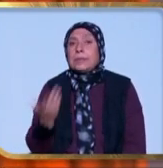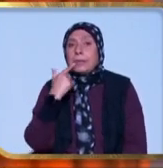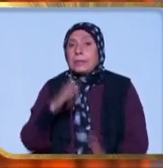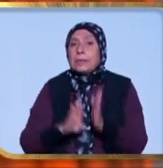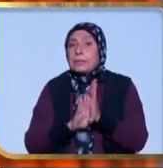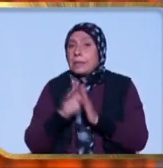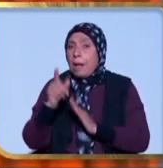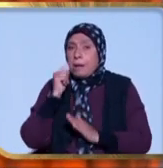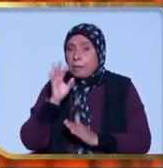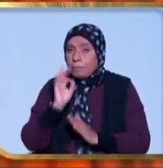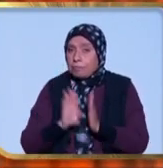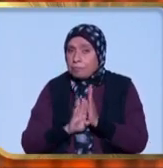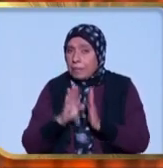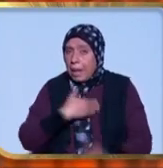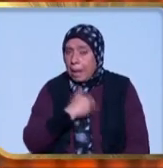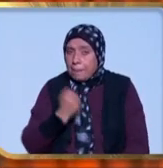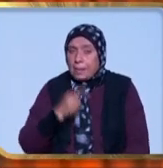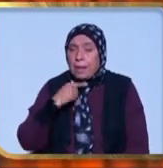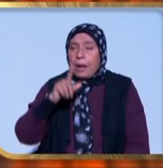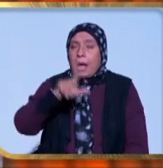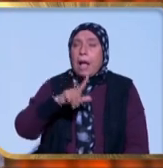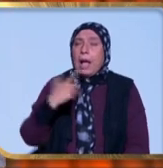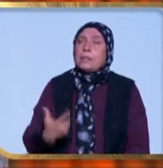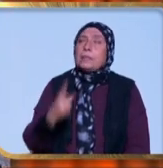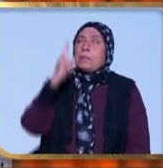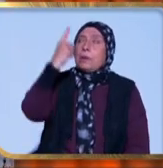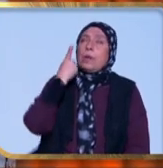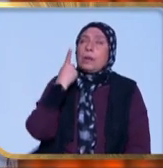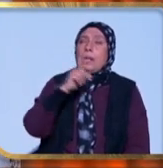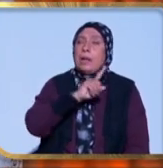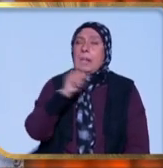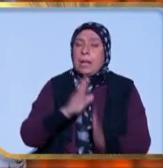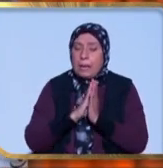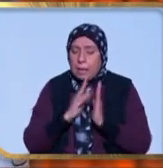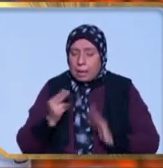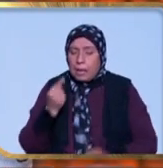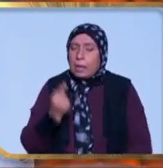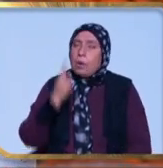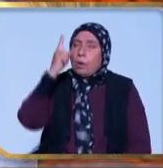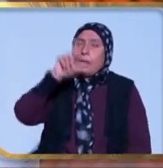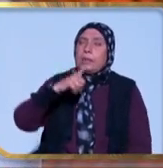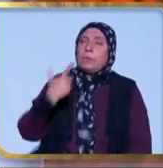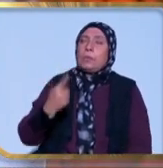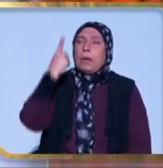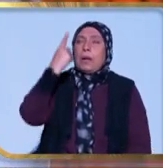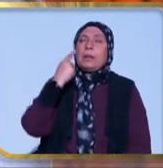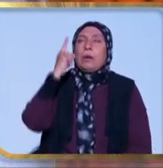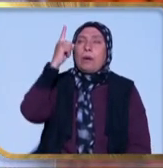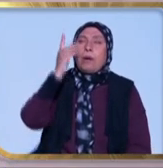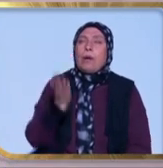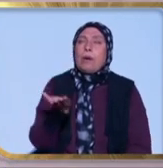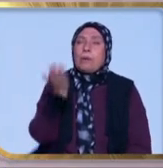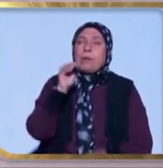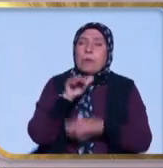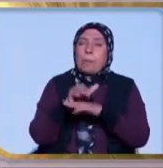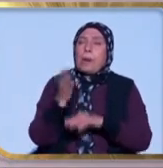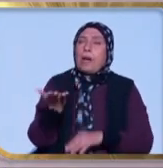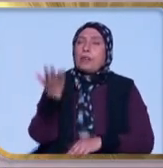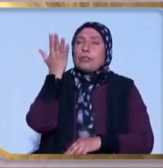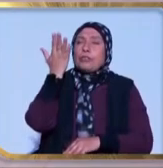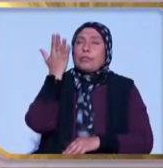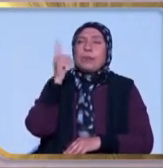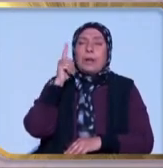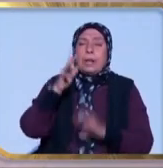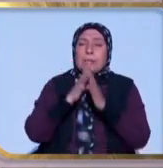حسبي الله لا إله إلا هو، عليه توكلت، عليه توكلت وهو رب العرش العظيم. اللهم